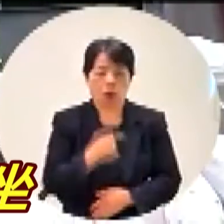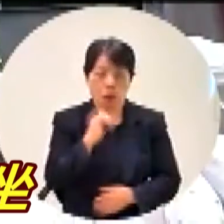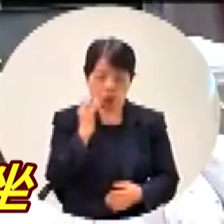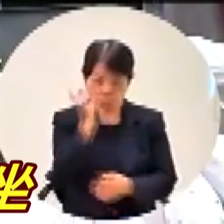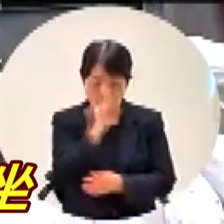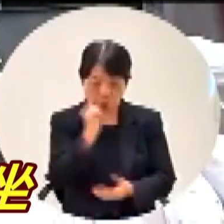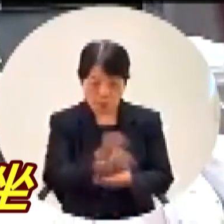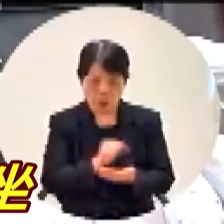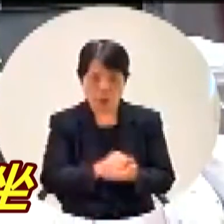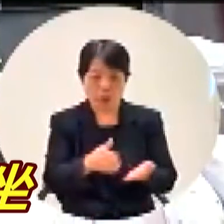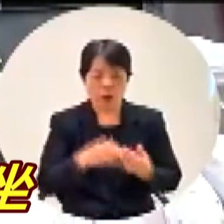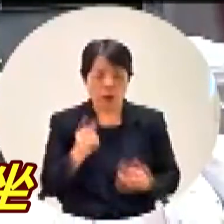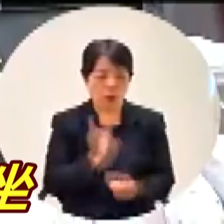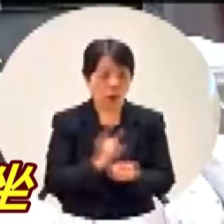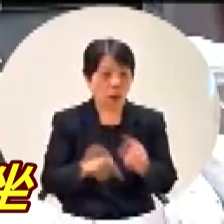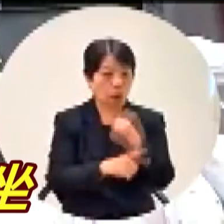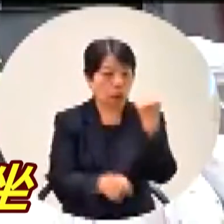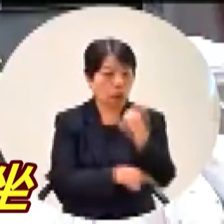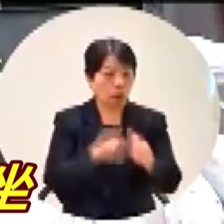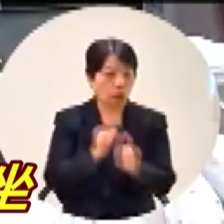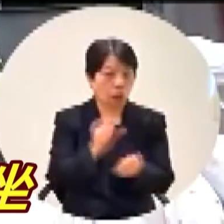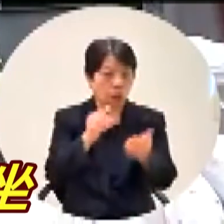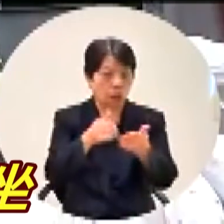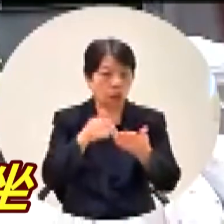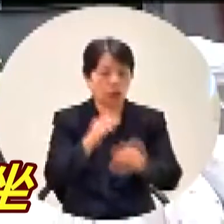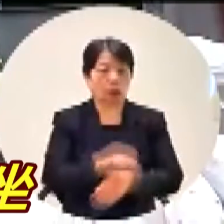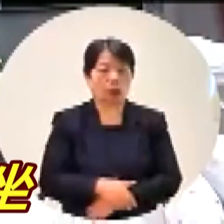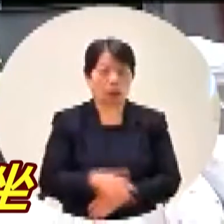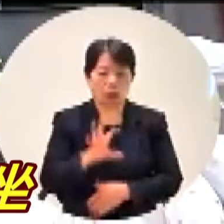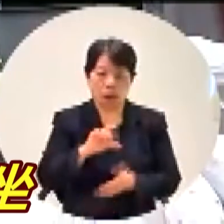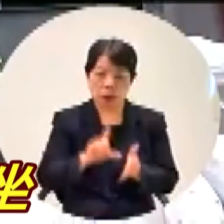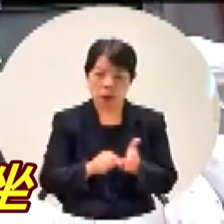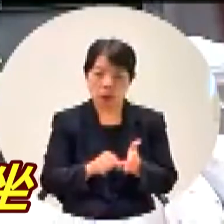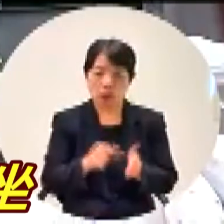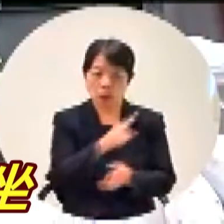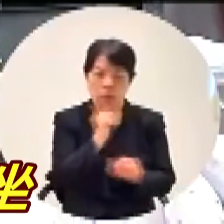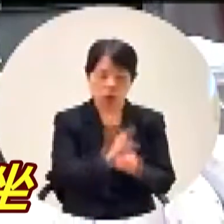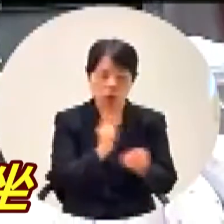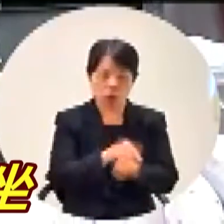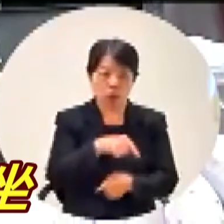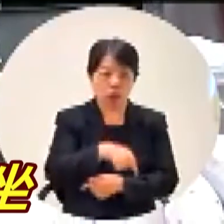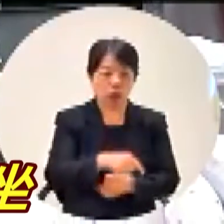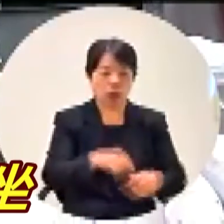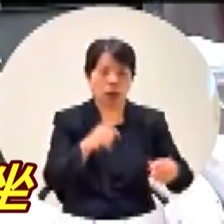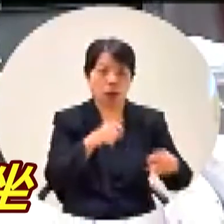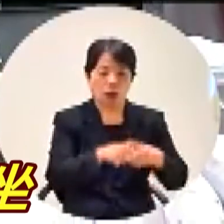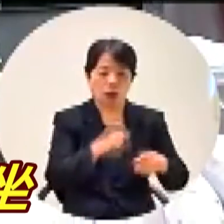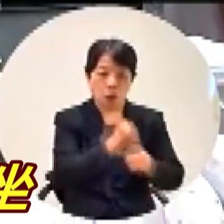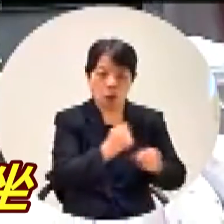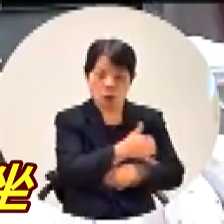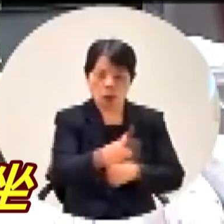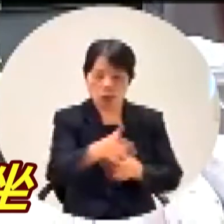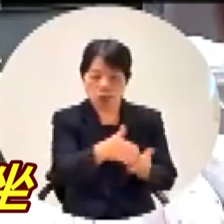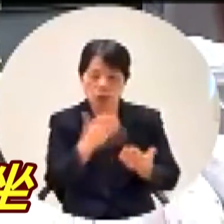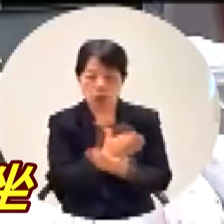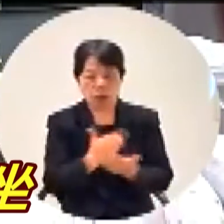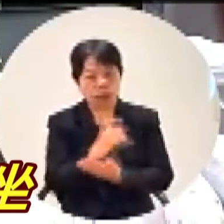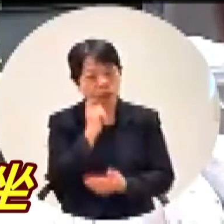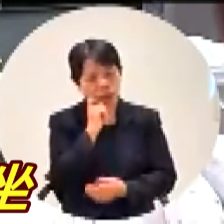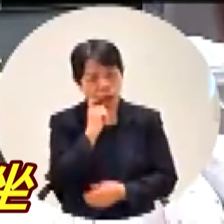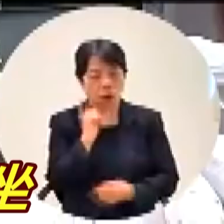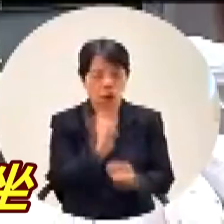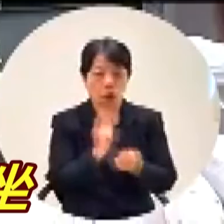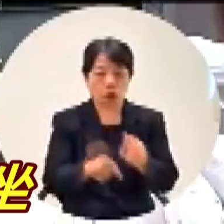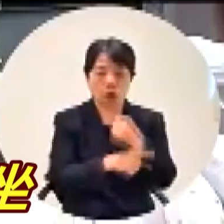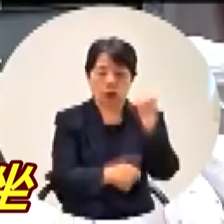告诉我要突破法令的限制，有的时候第一线的公务人员他们要如何去判断？所以我们要从法